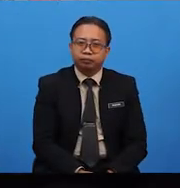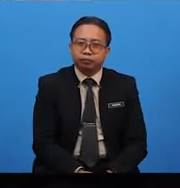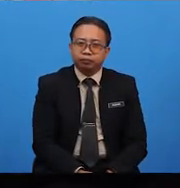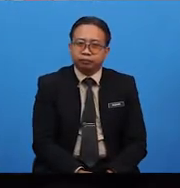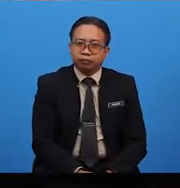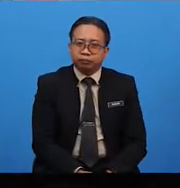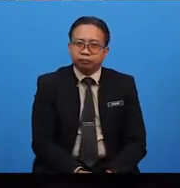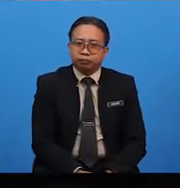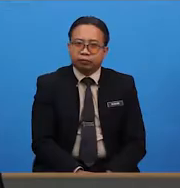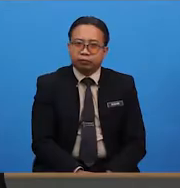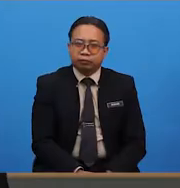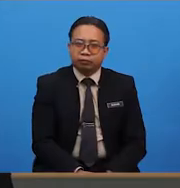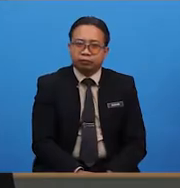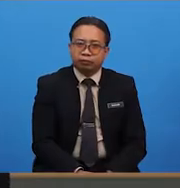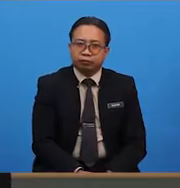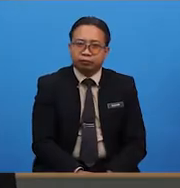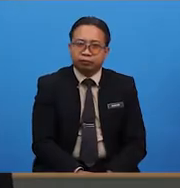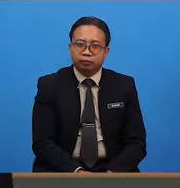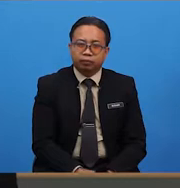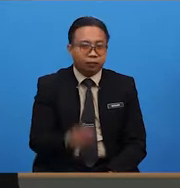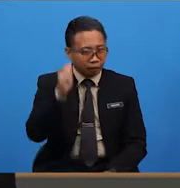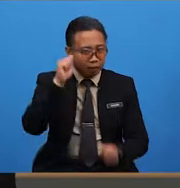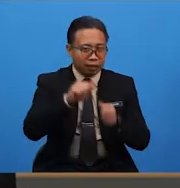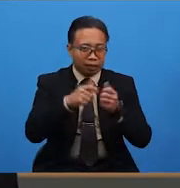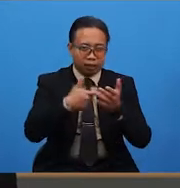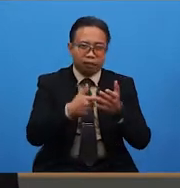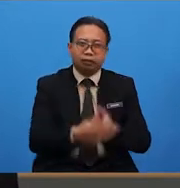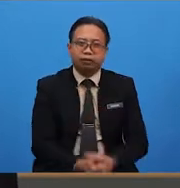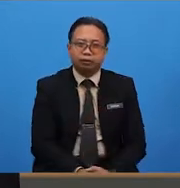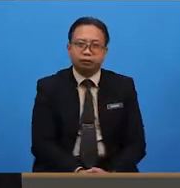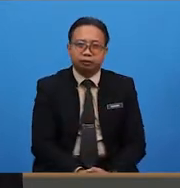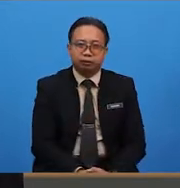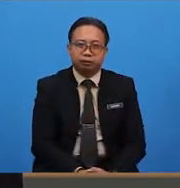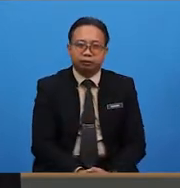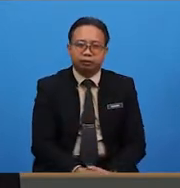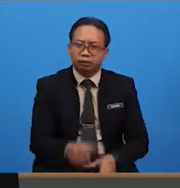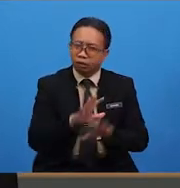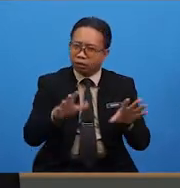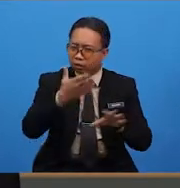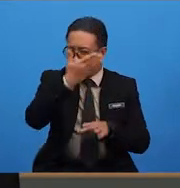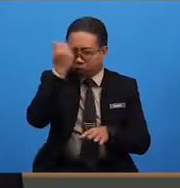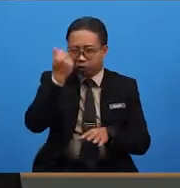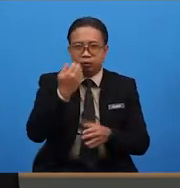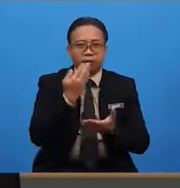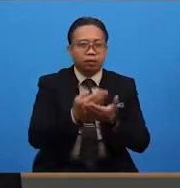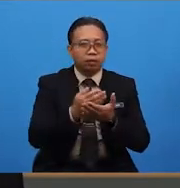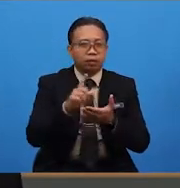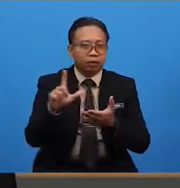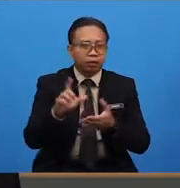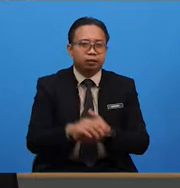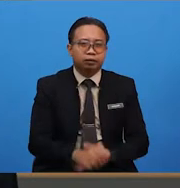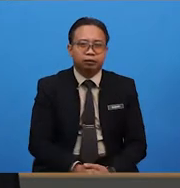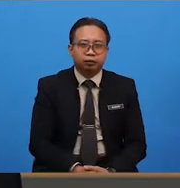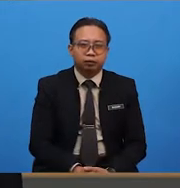sabar rasanya eh ingat rupanya kaca Sangke dijajah lupa Baiklah